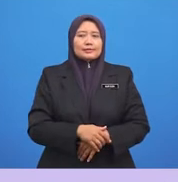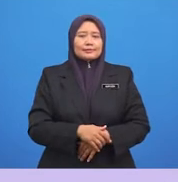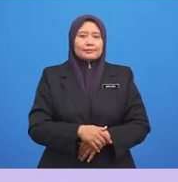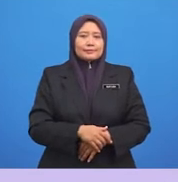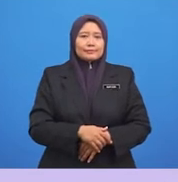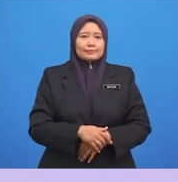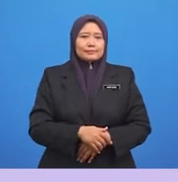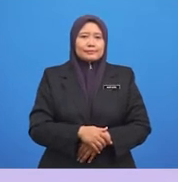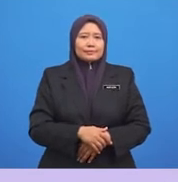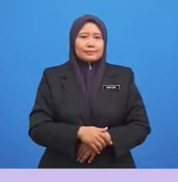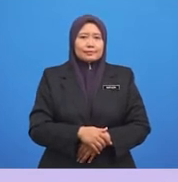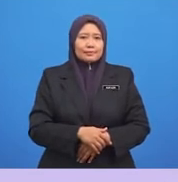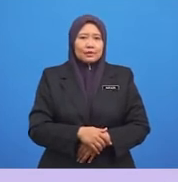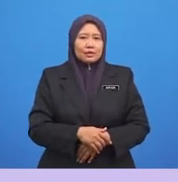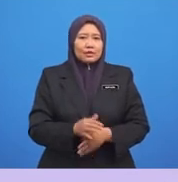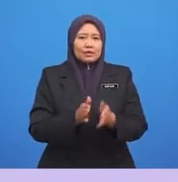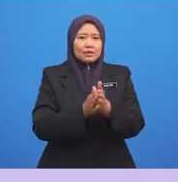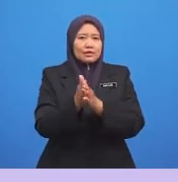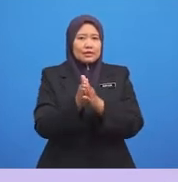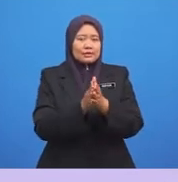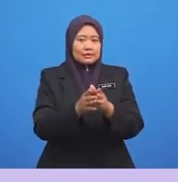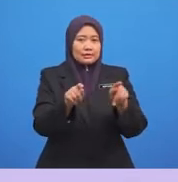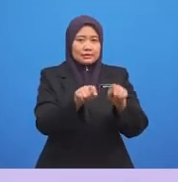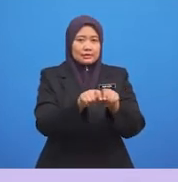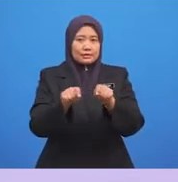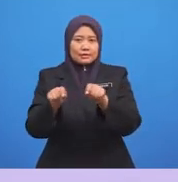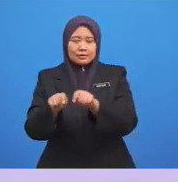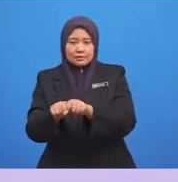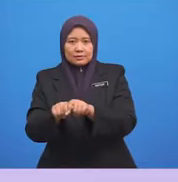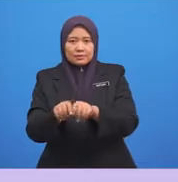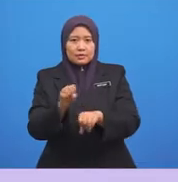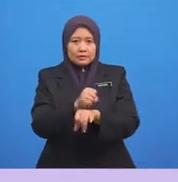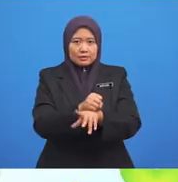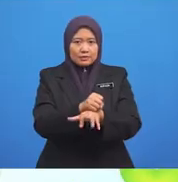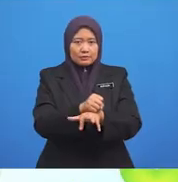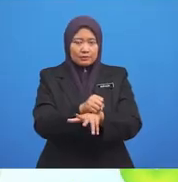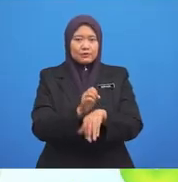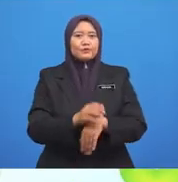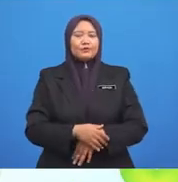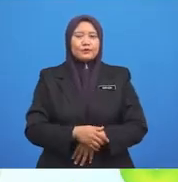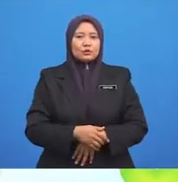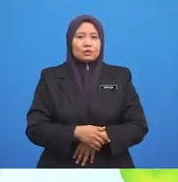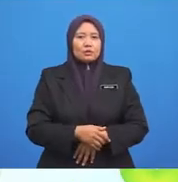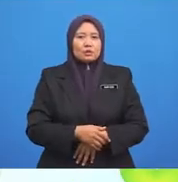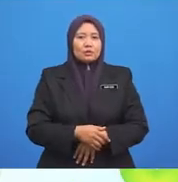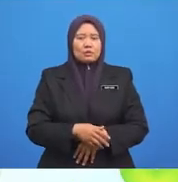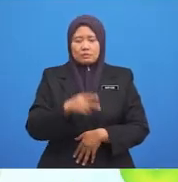Jawapannya ialah rajin seperti semua.